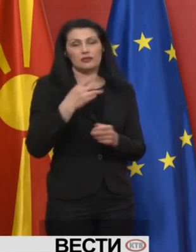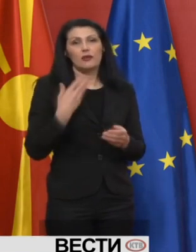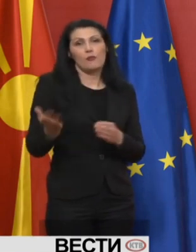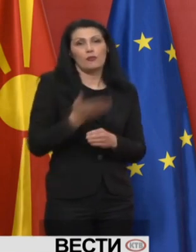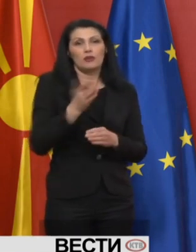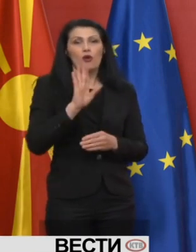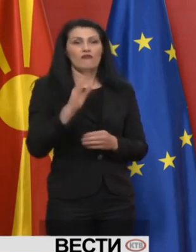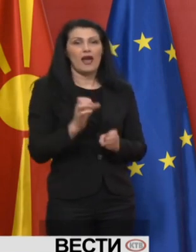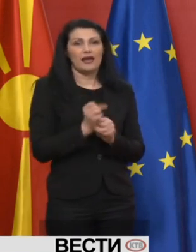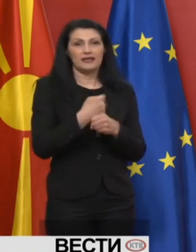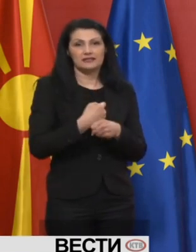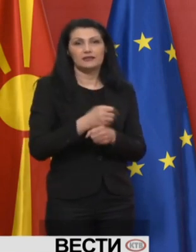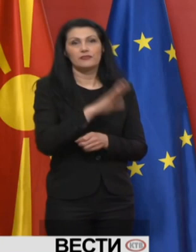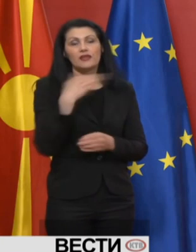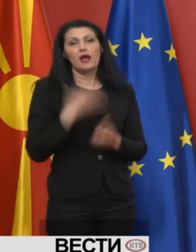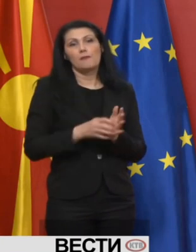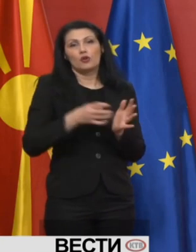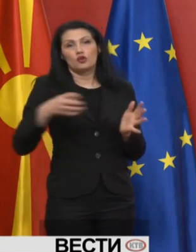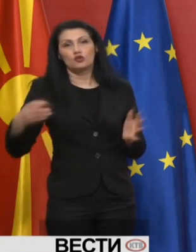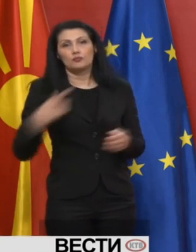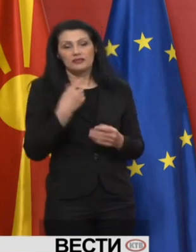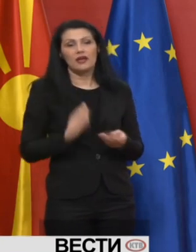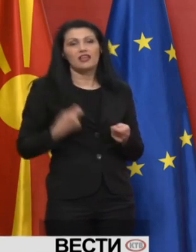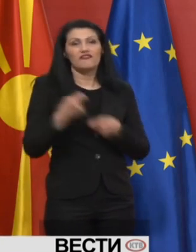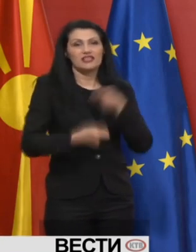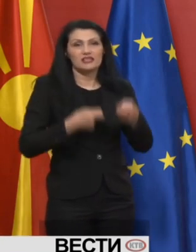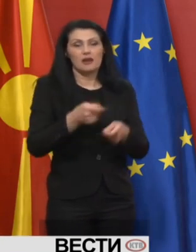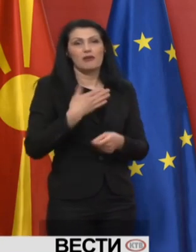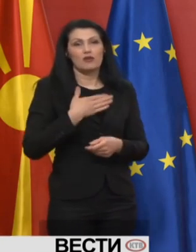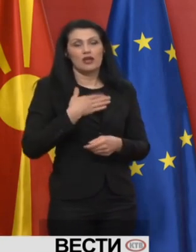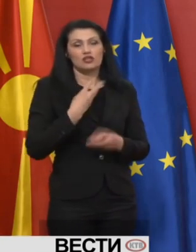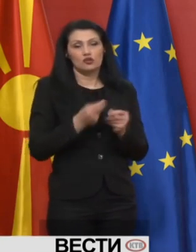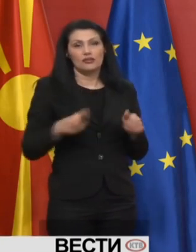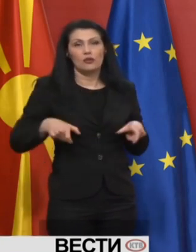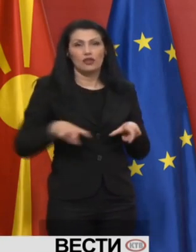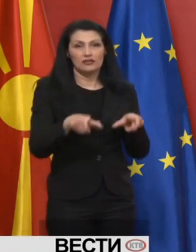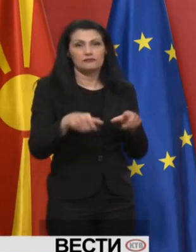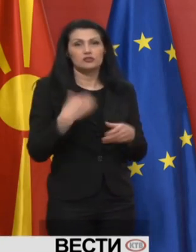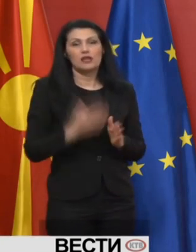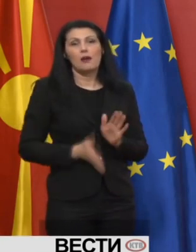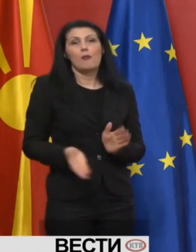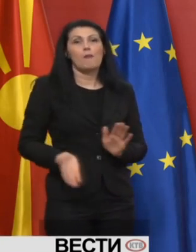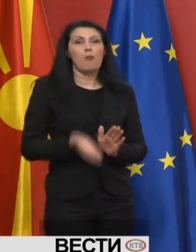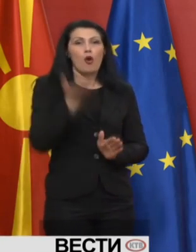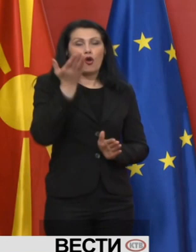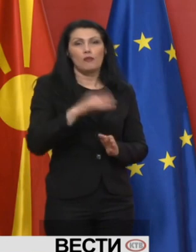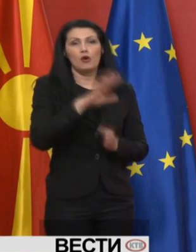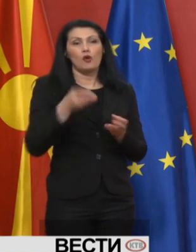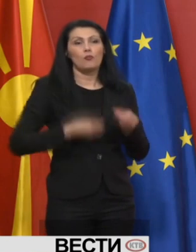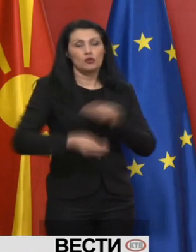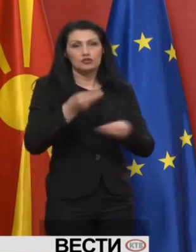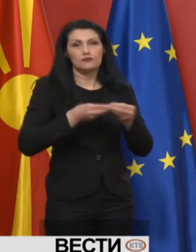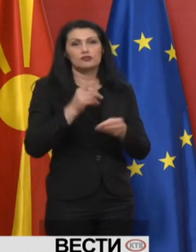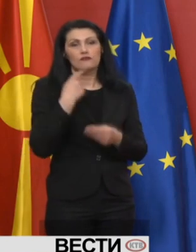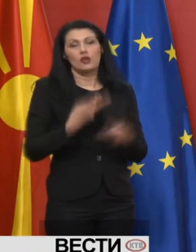надминеме оваа криза, да продолжиме да инвестираме во нашето земјоделство за поголемо домашно производство и